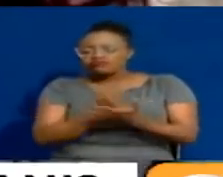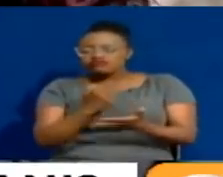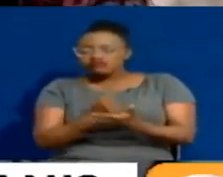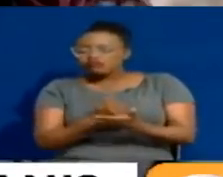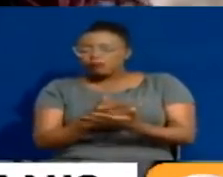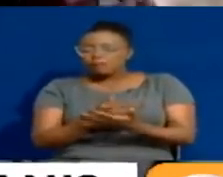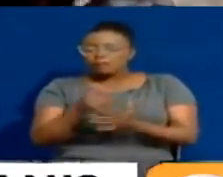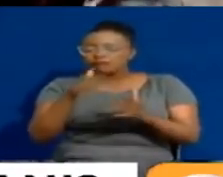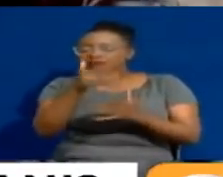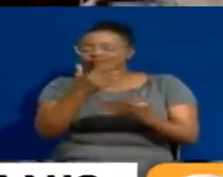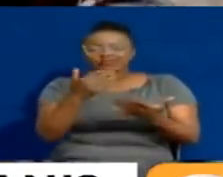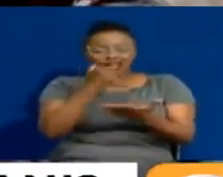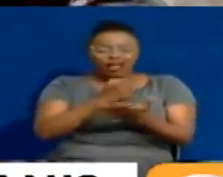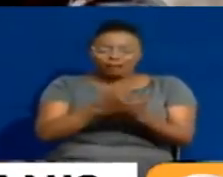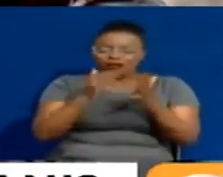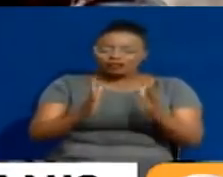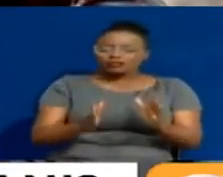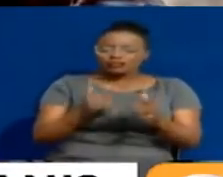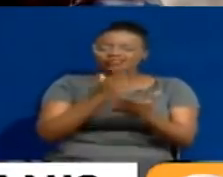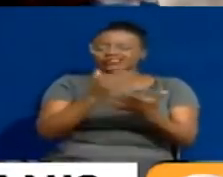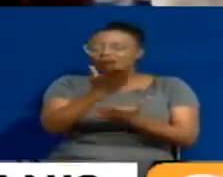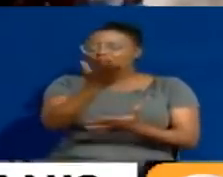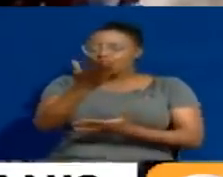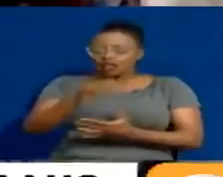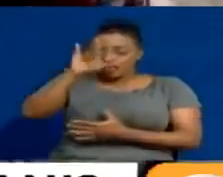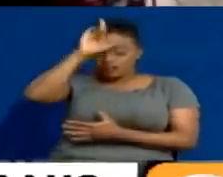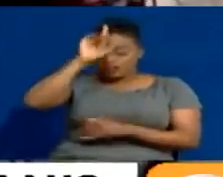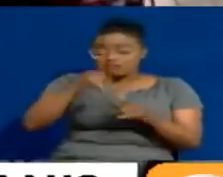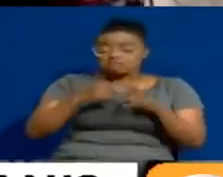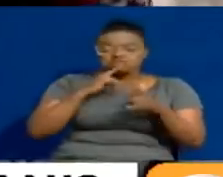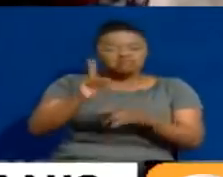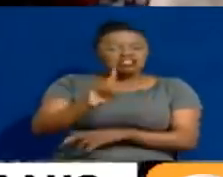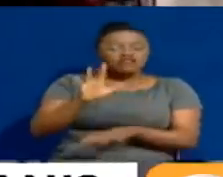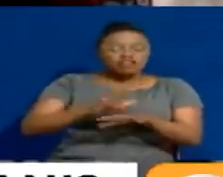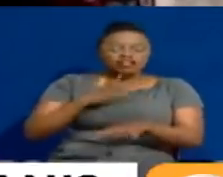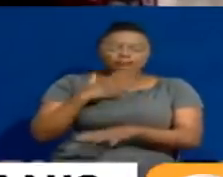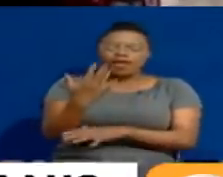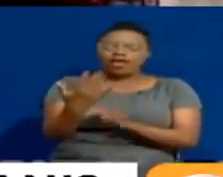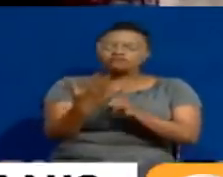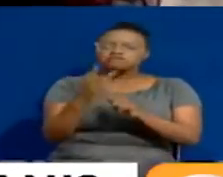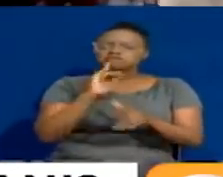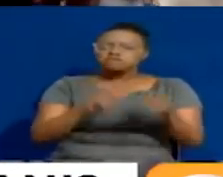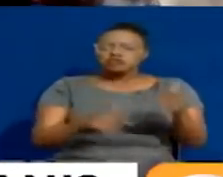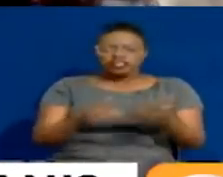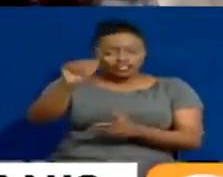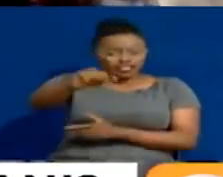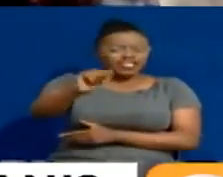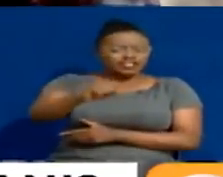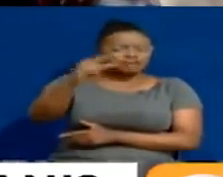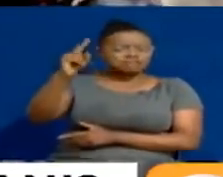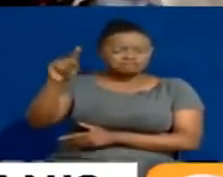in somewhere near the stadium, and he said he touched my hand and said,